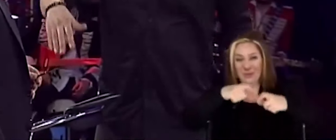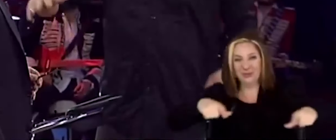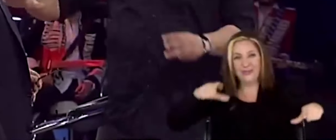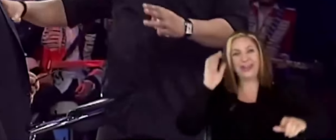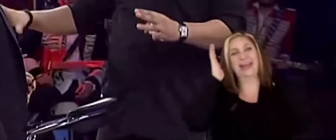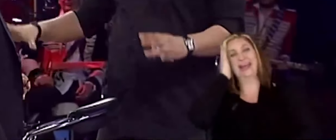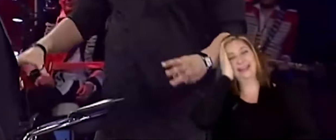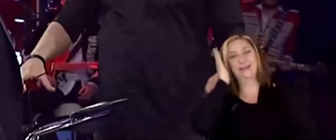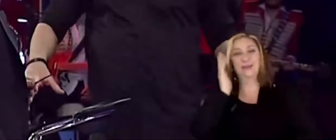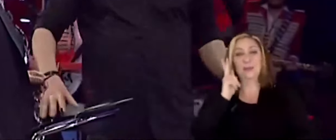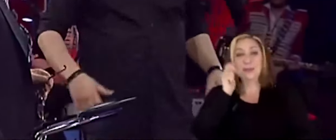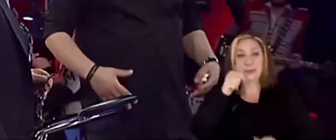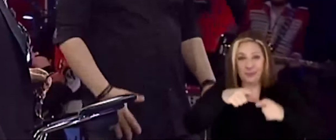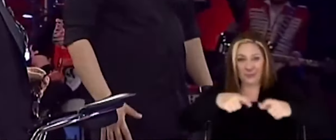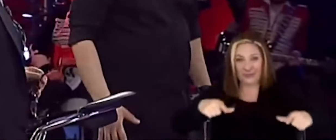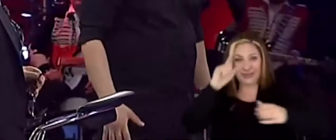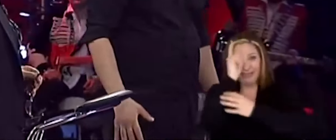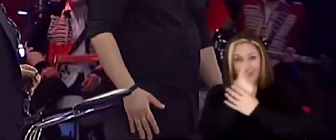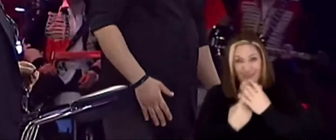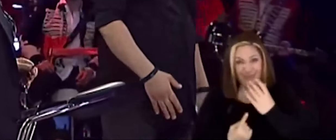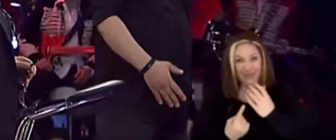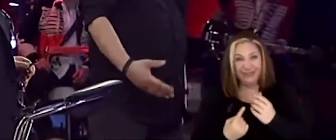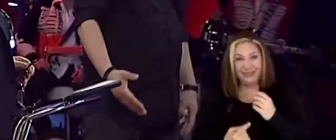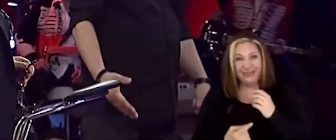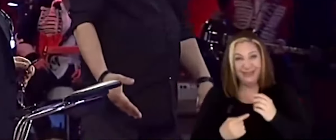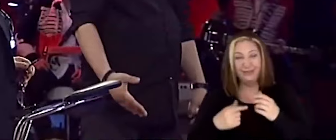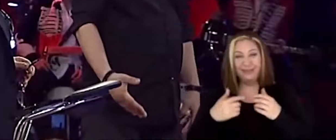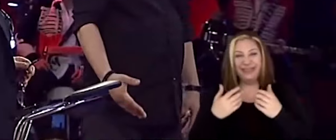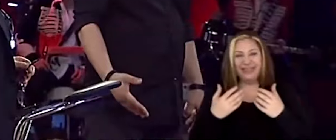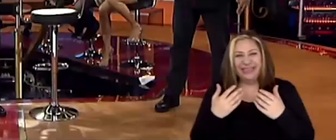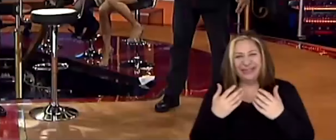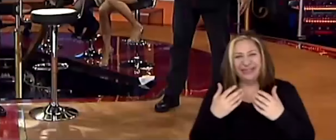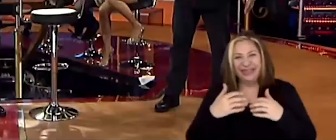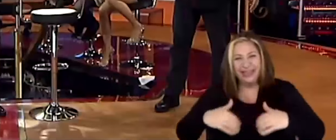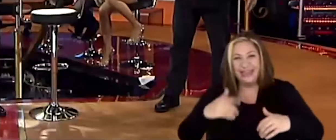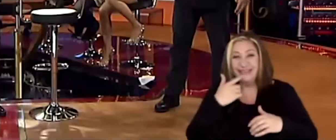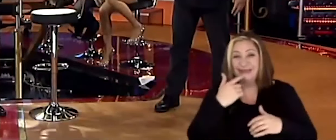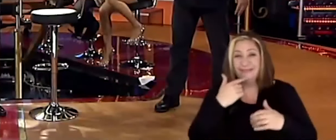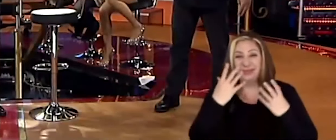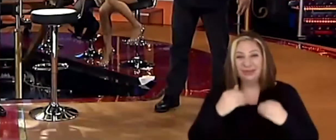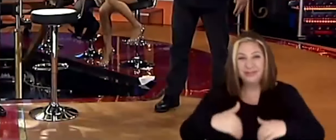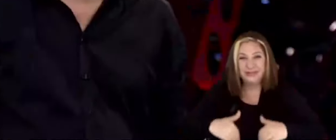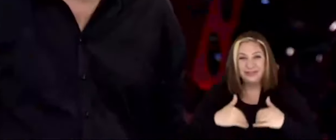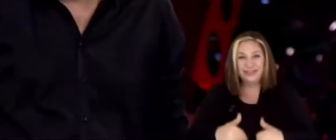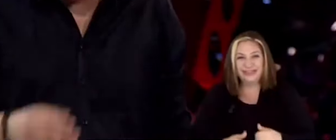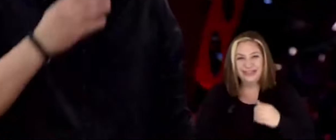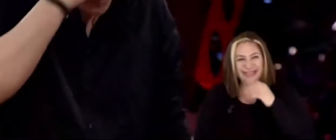Üç gün küvette, çıplak halde. Pişik oldum yani. Aa. Küvet bir şey derler.